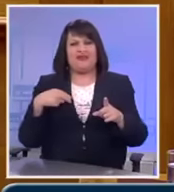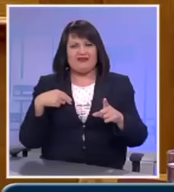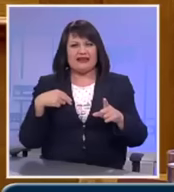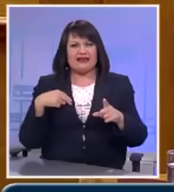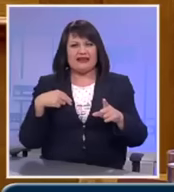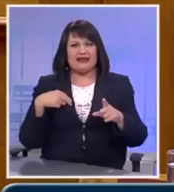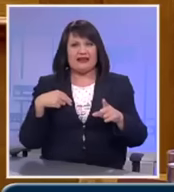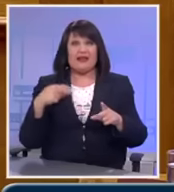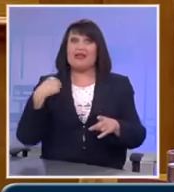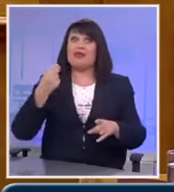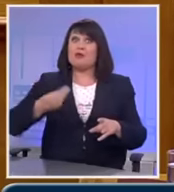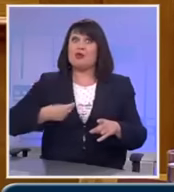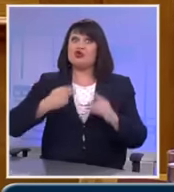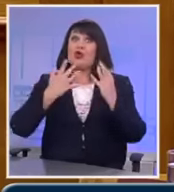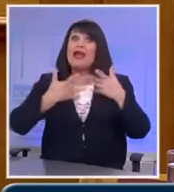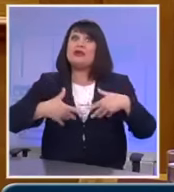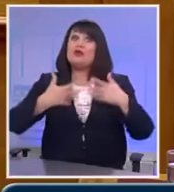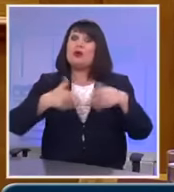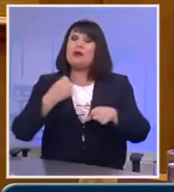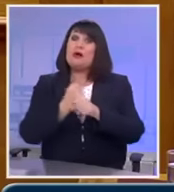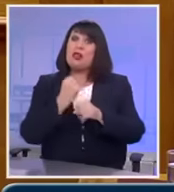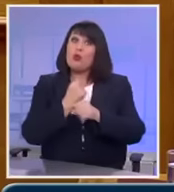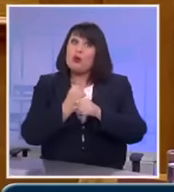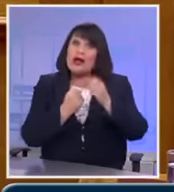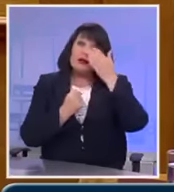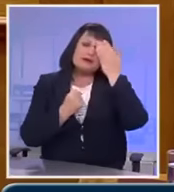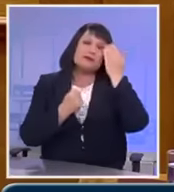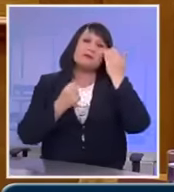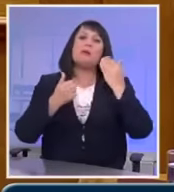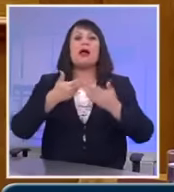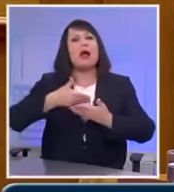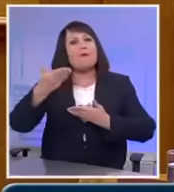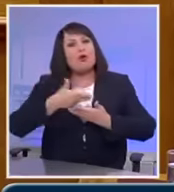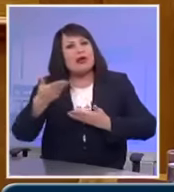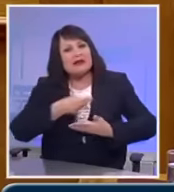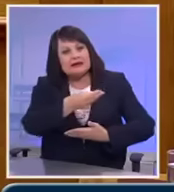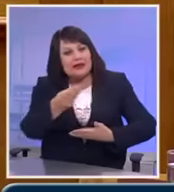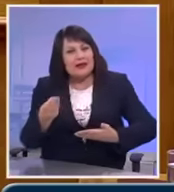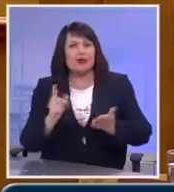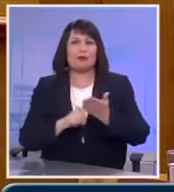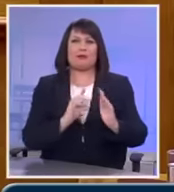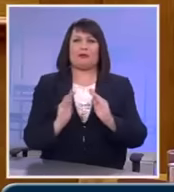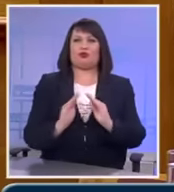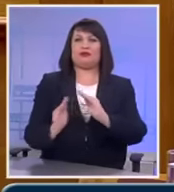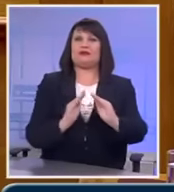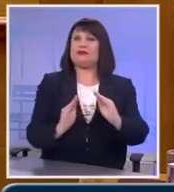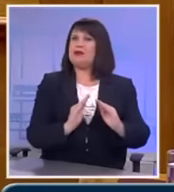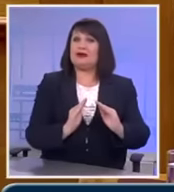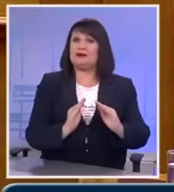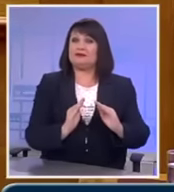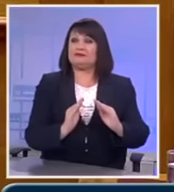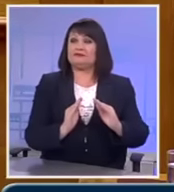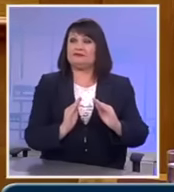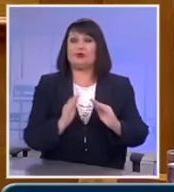επιτελούν δημόσιο λειτούργημα δίνουν απολυτήρια και άρα πρέπει να διασφαλίζεται πως είναι